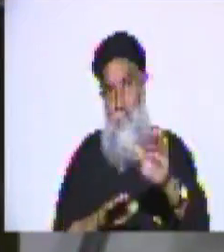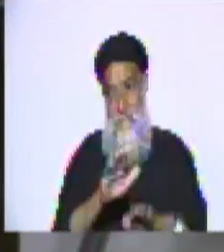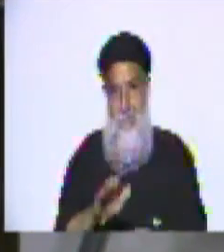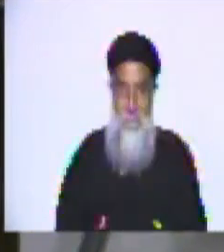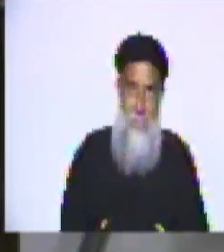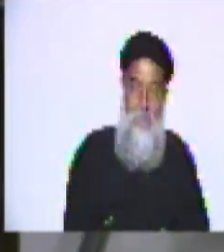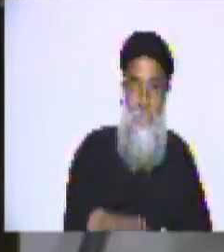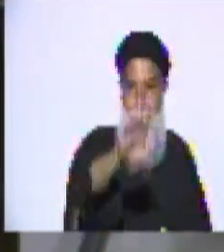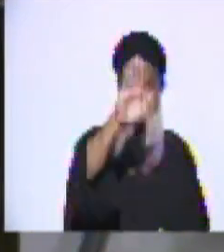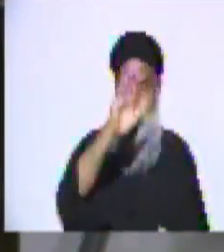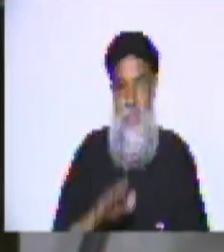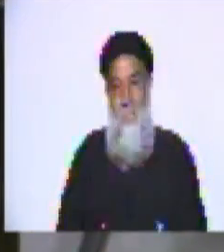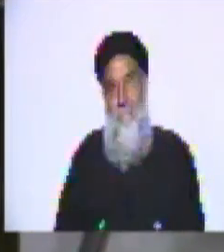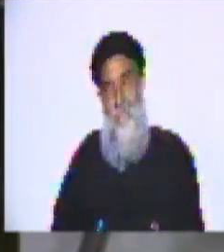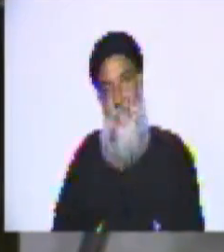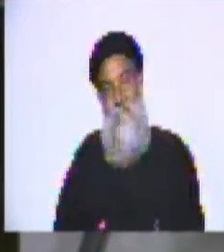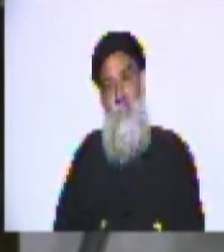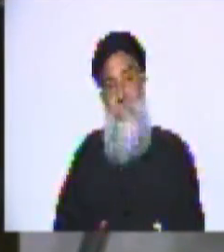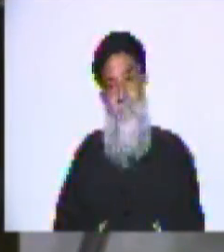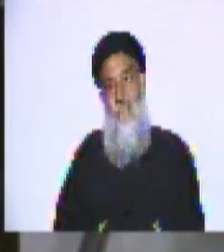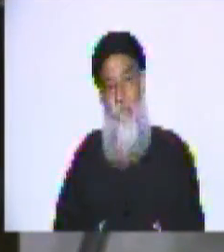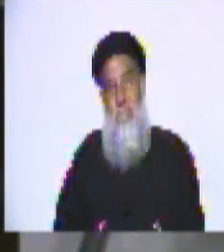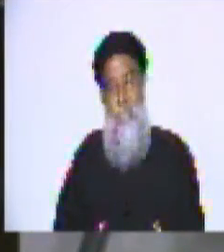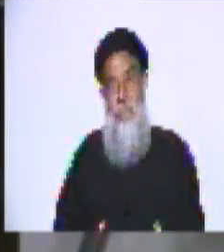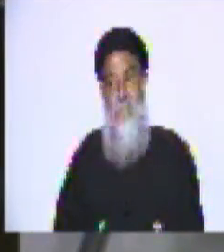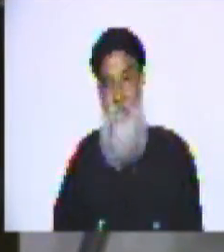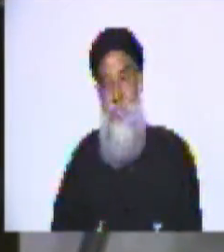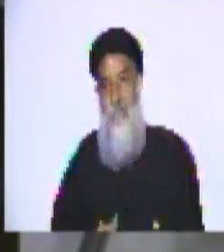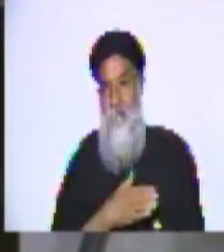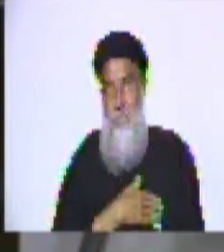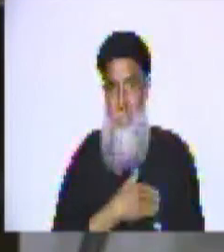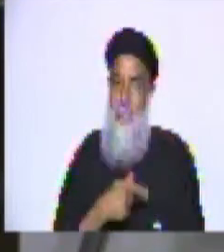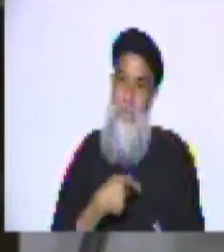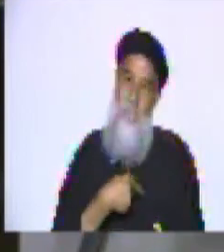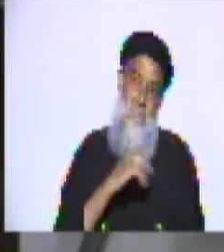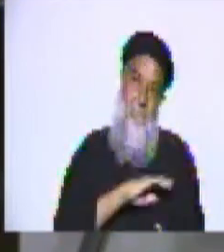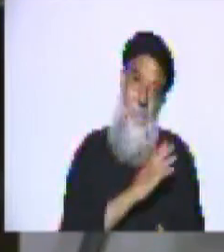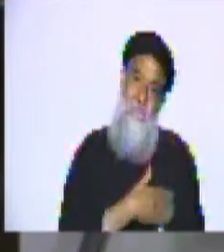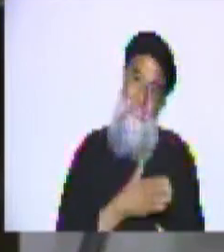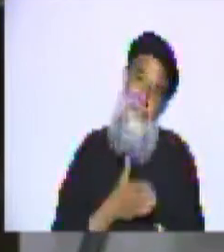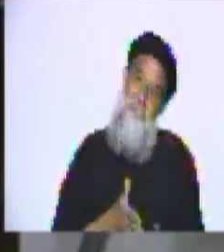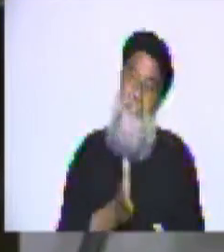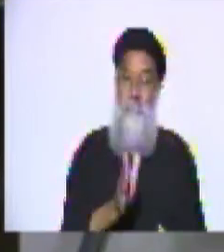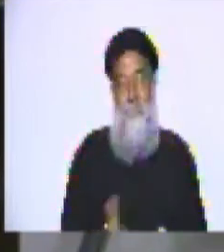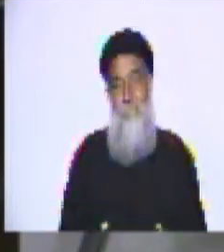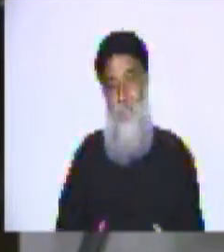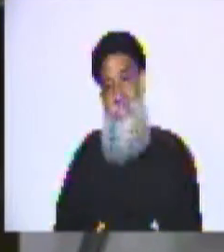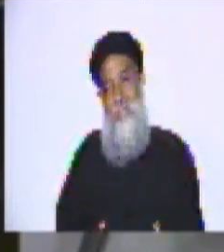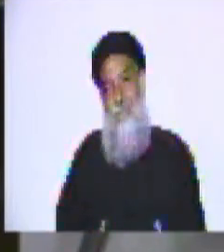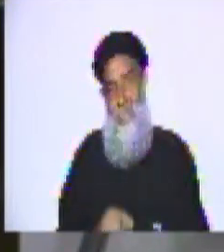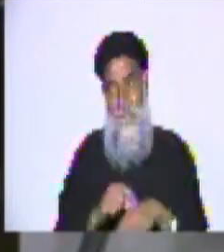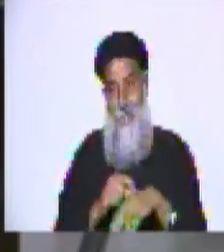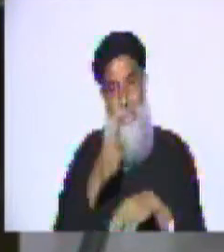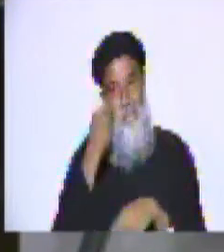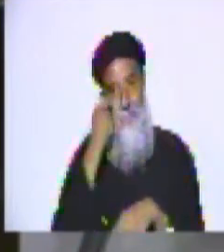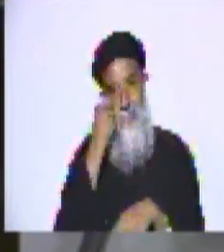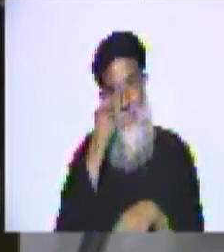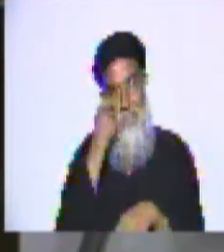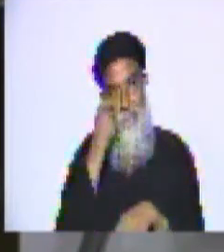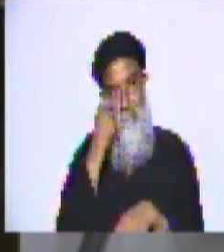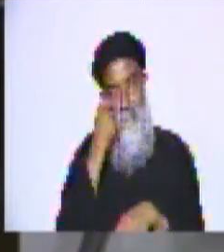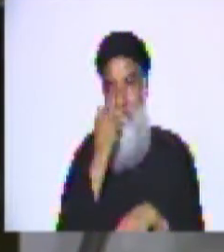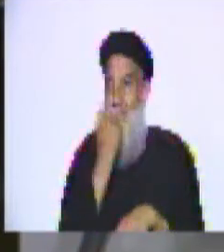وعدوا. فالعقيدة تؤثر على السلوك. بالضبط كده، السلوك مرتبط بالعقيدة. فالإنسان اللي عقيدته